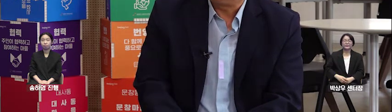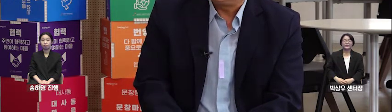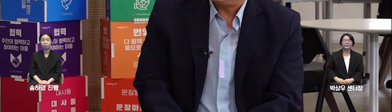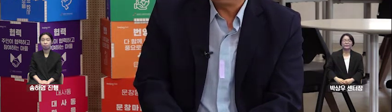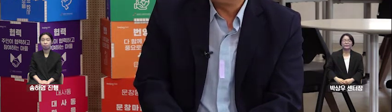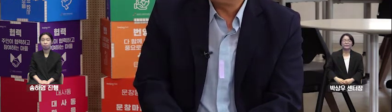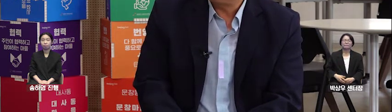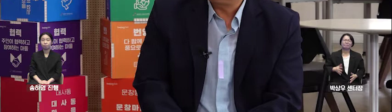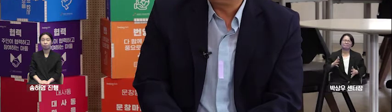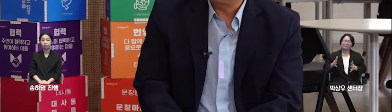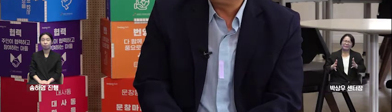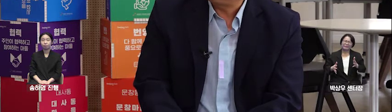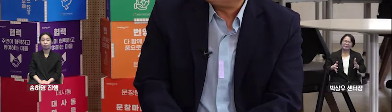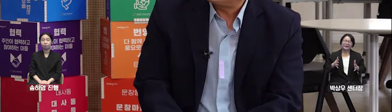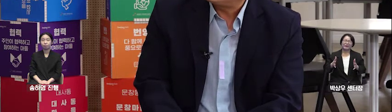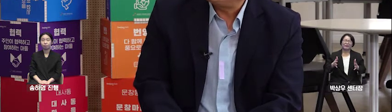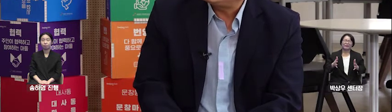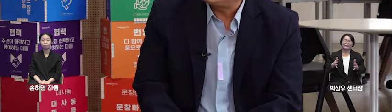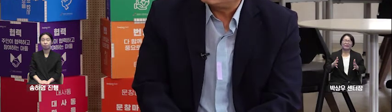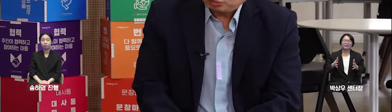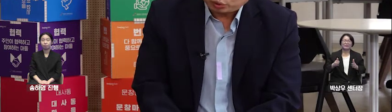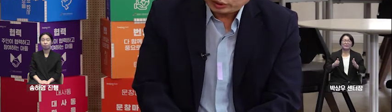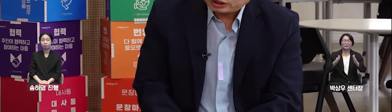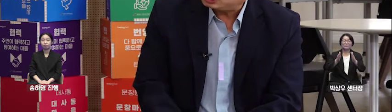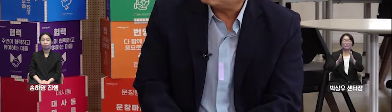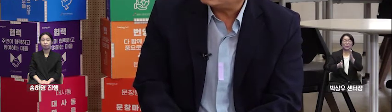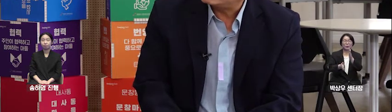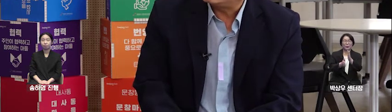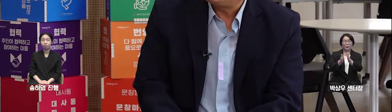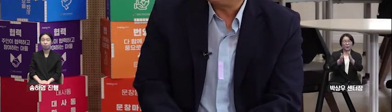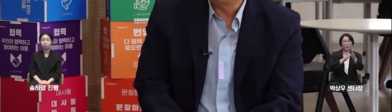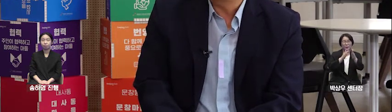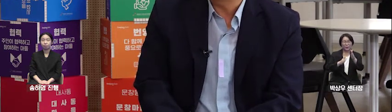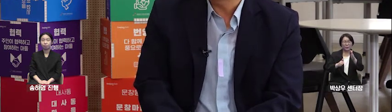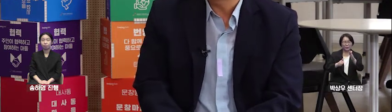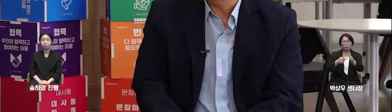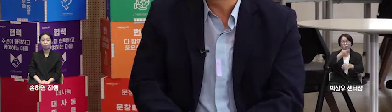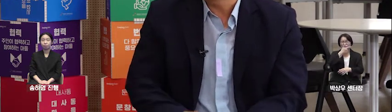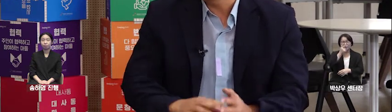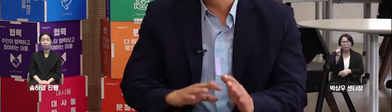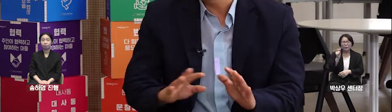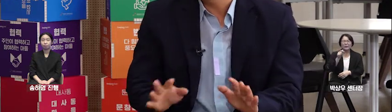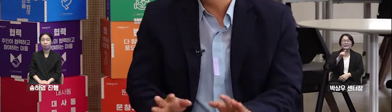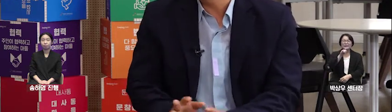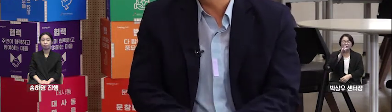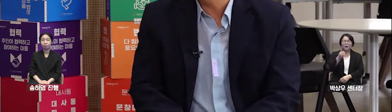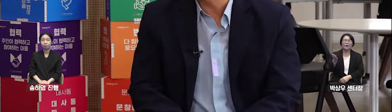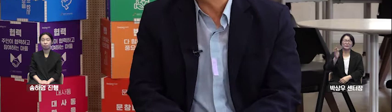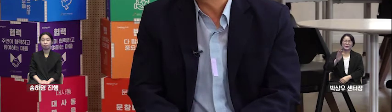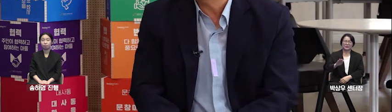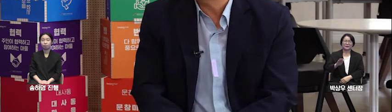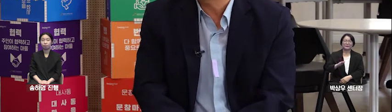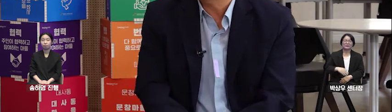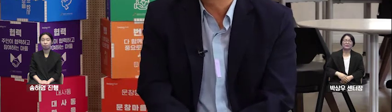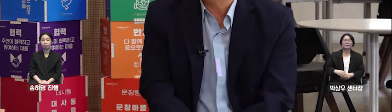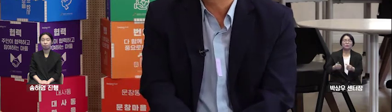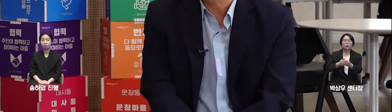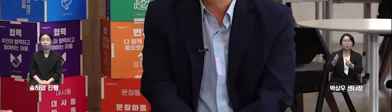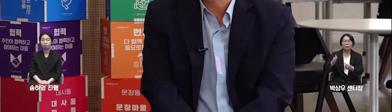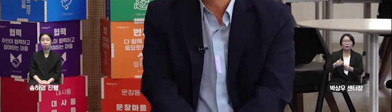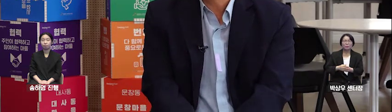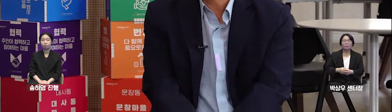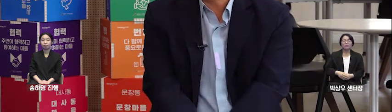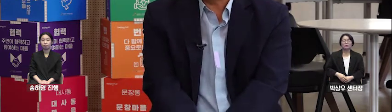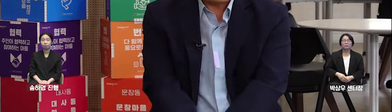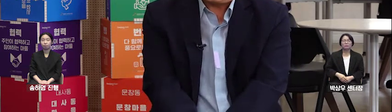또 행정적으로 좀 미숙함이 있을지는 모르겠지만 뭐 이런 것들 때문에 그 큰 틀이 닫혀서는 안 돼야